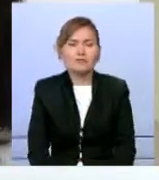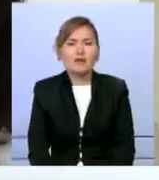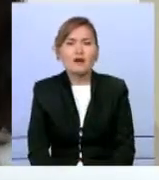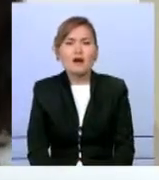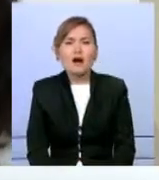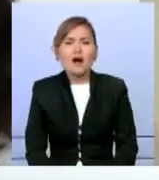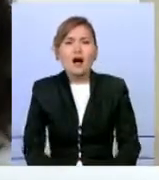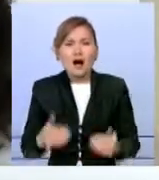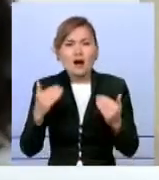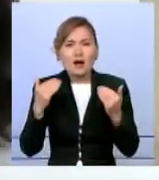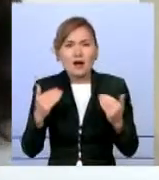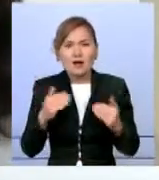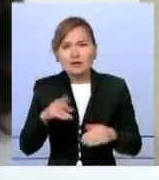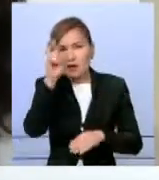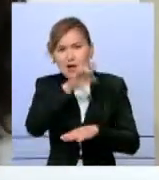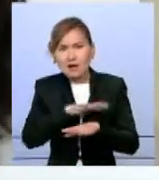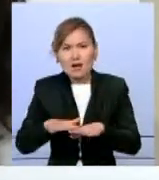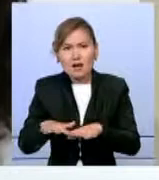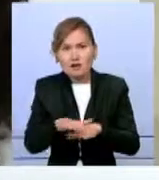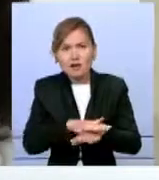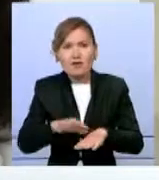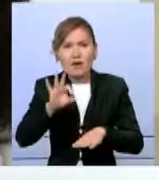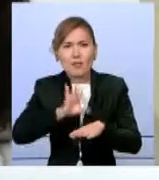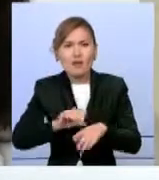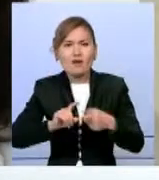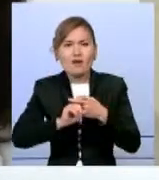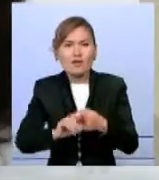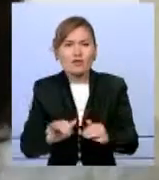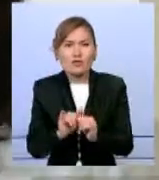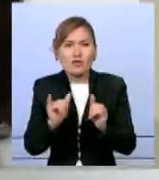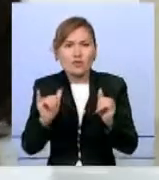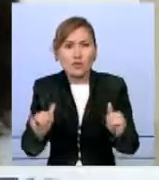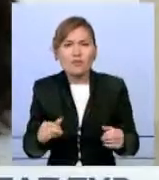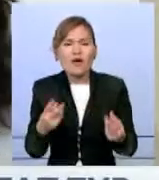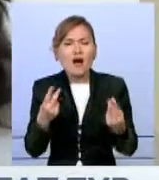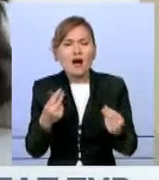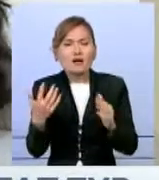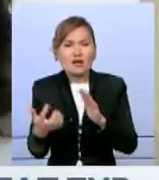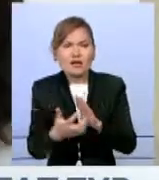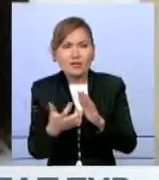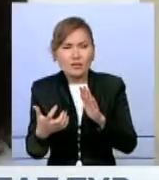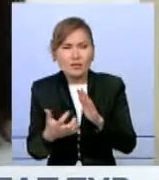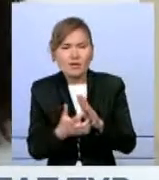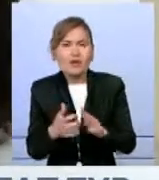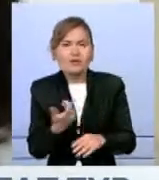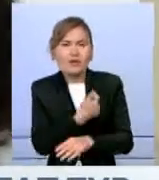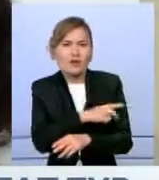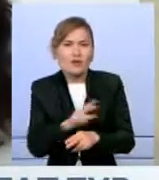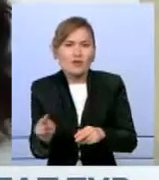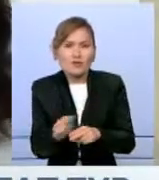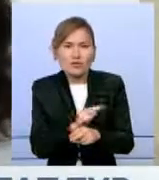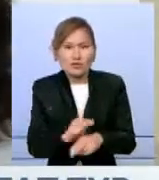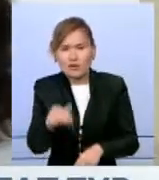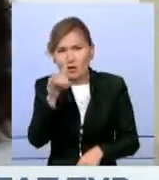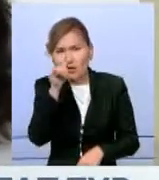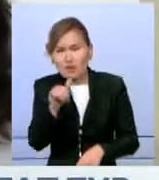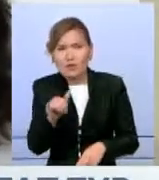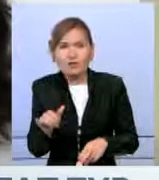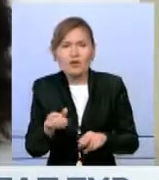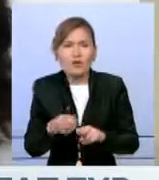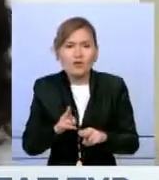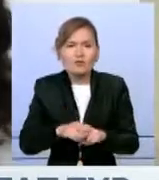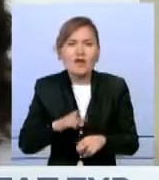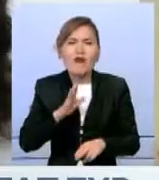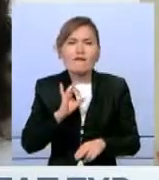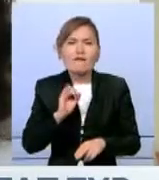Елімізде бұл індеттің дендеп бара жатқанына бірнеше жыл болды. Қаржы тапшылығын ескеретін болсақ, 2009 жылдан бері қарай АИТВ